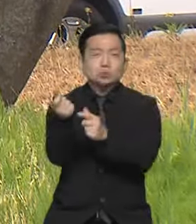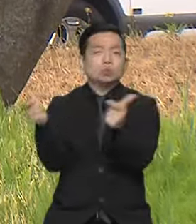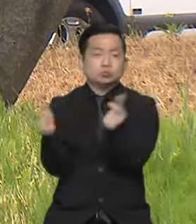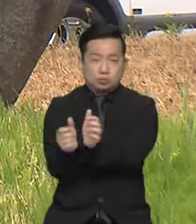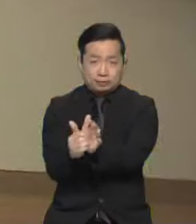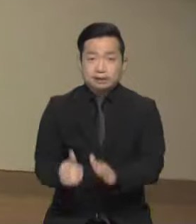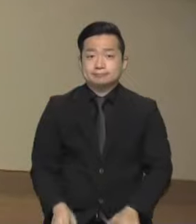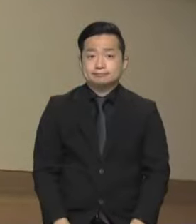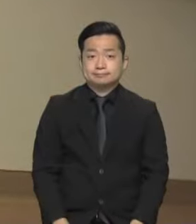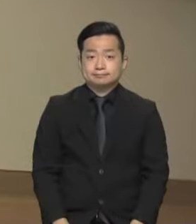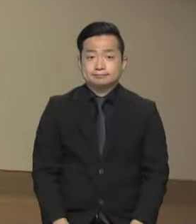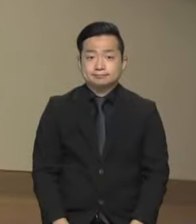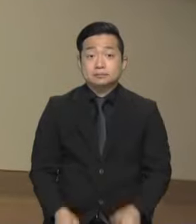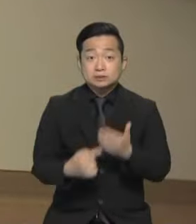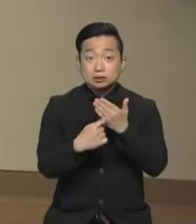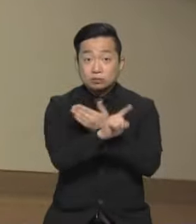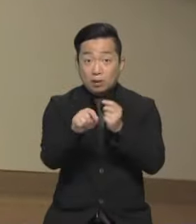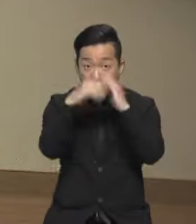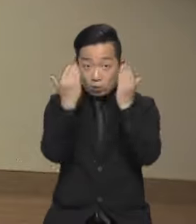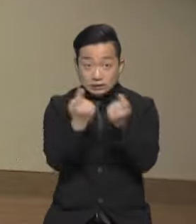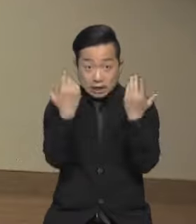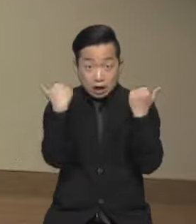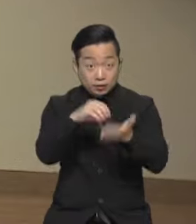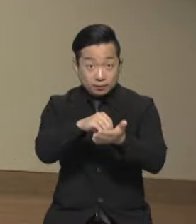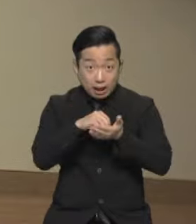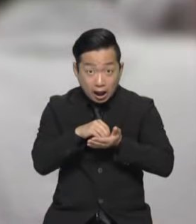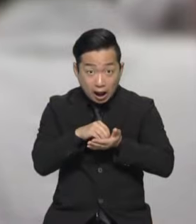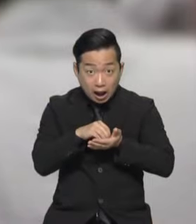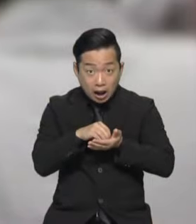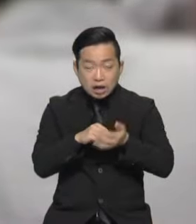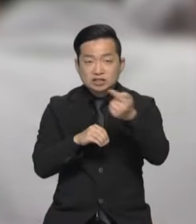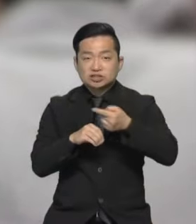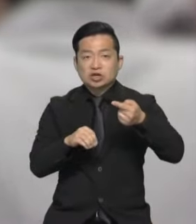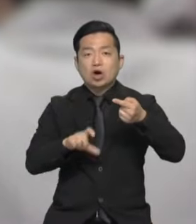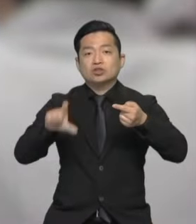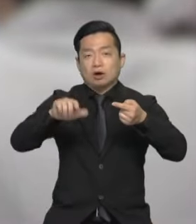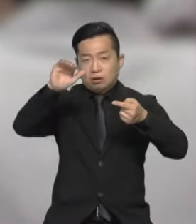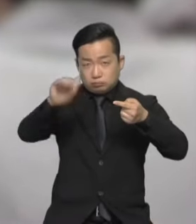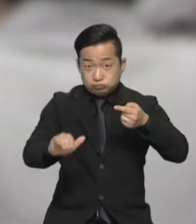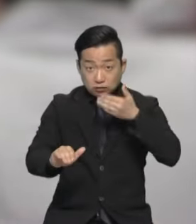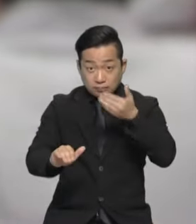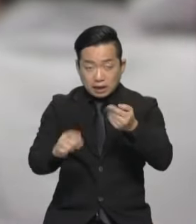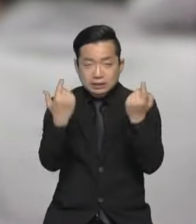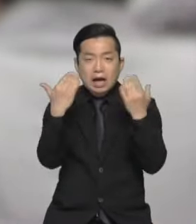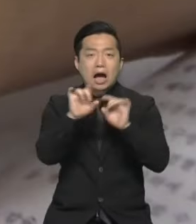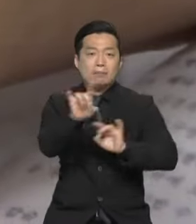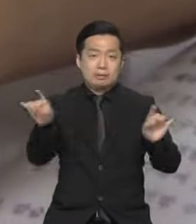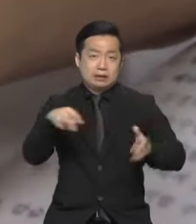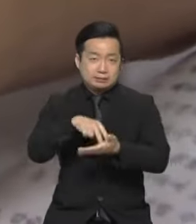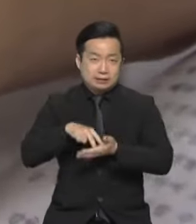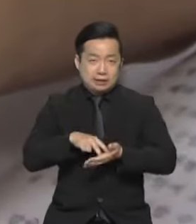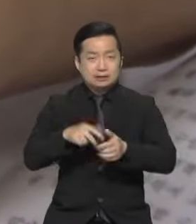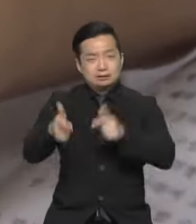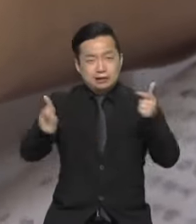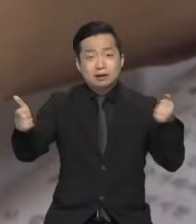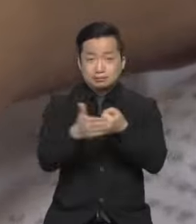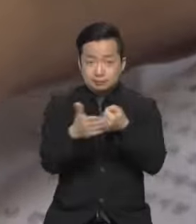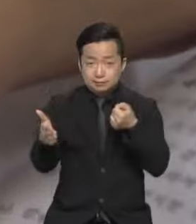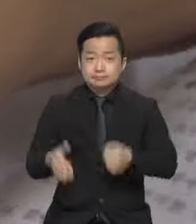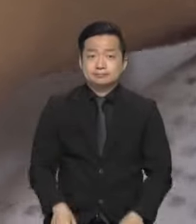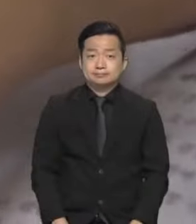줄어듭니다. 그 외 모든 대학이 동참한다면 최대 1,000명까지 조정될 수 있지만 대학마다 입장은 다른 걸로